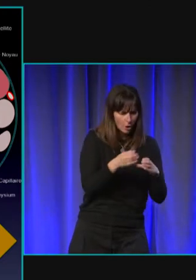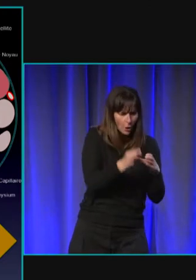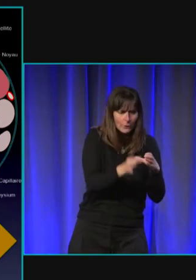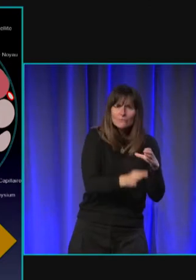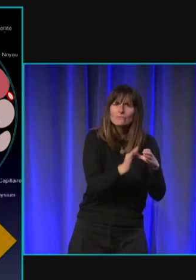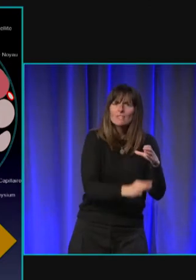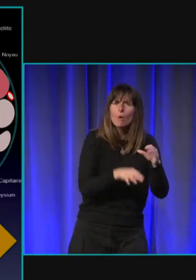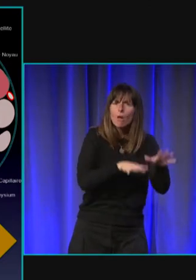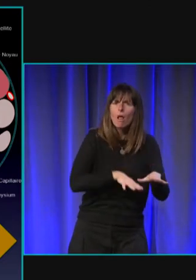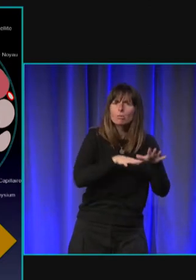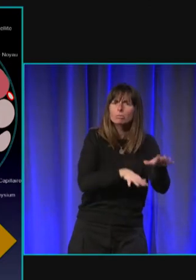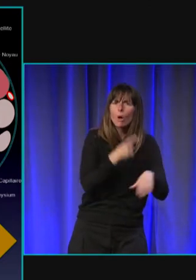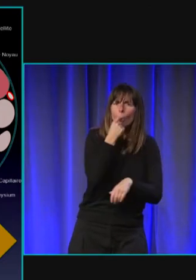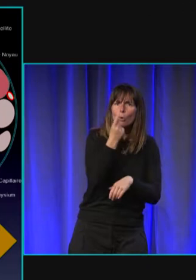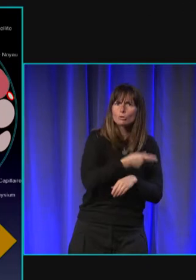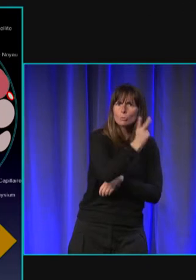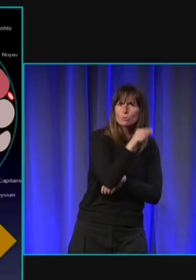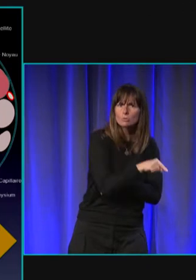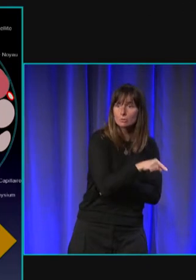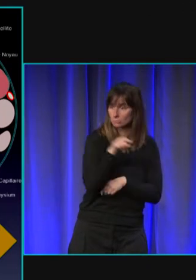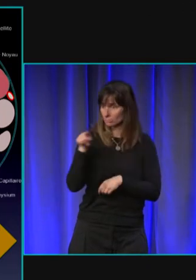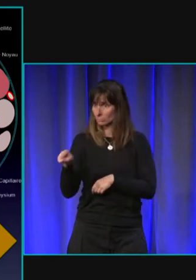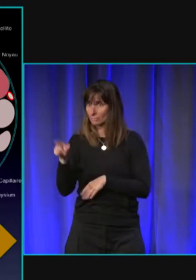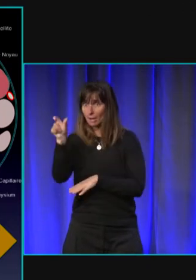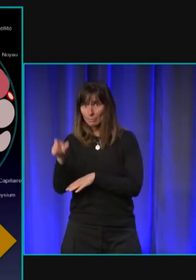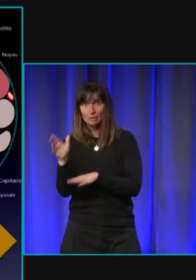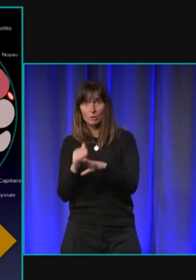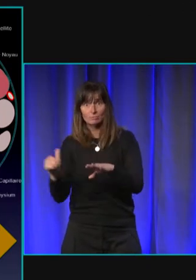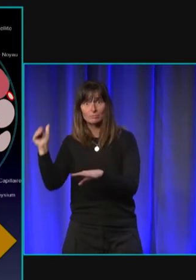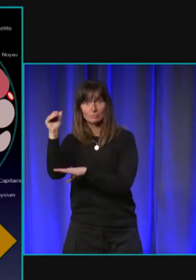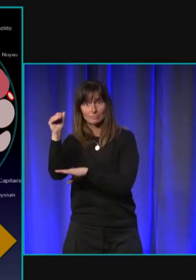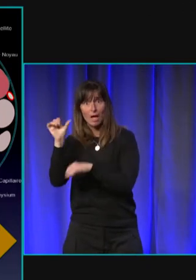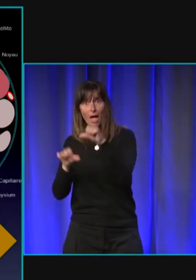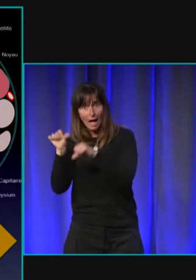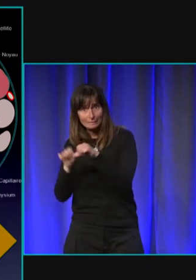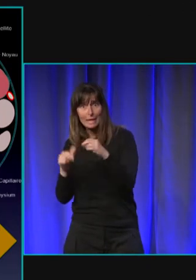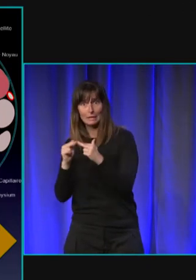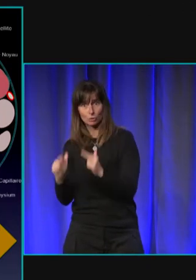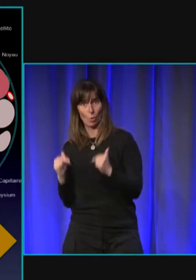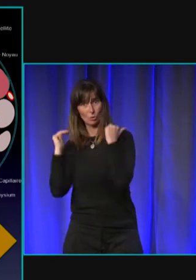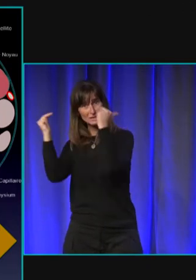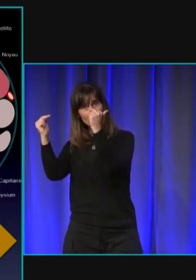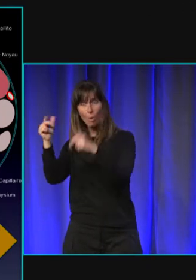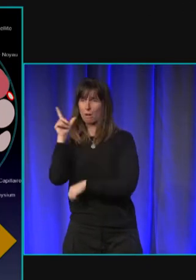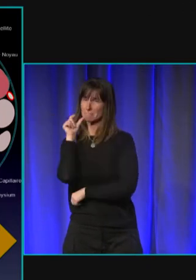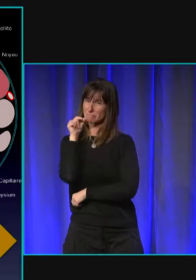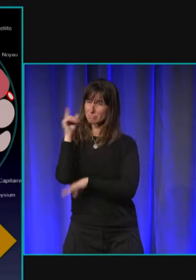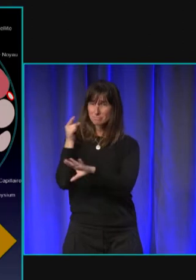fibres lentes. Ben, c'est ce qu'on a aussi chez les athlètes de haut niveau, très bien entraînés en